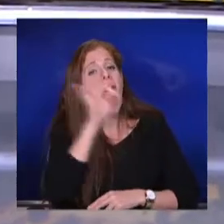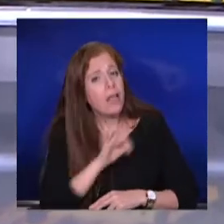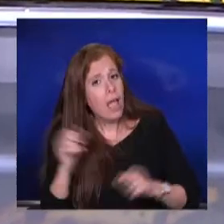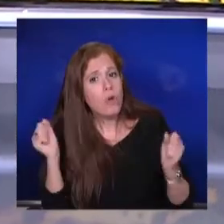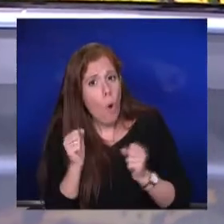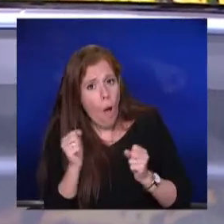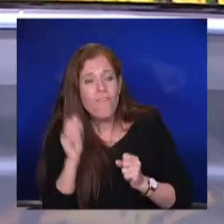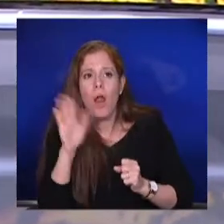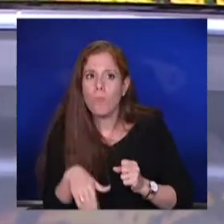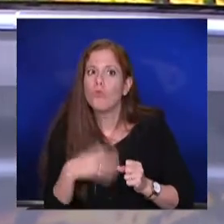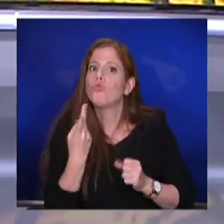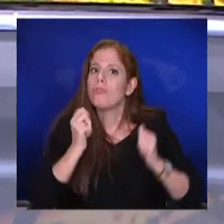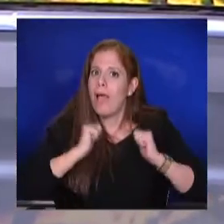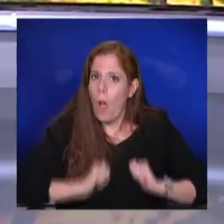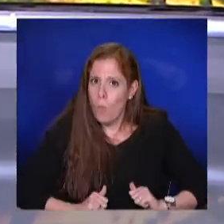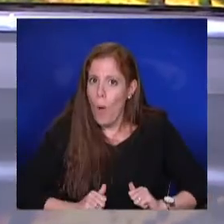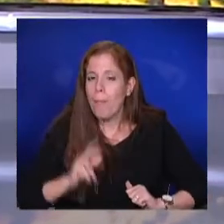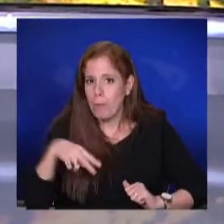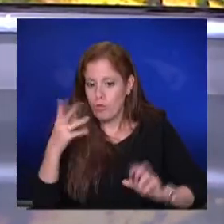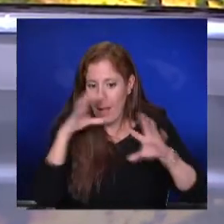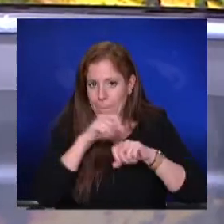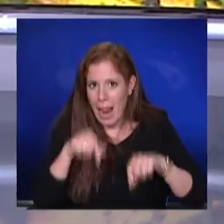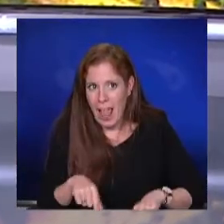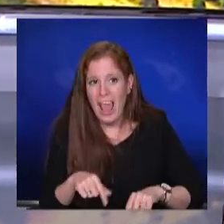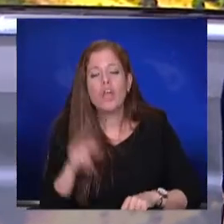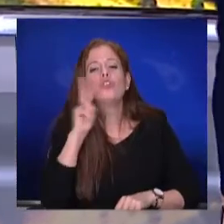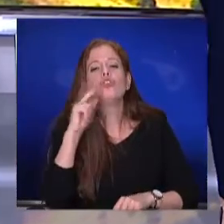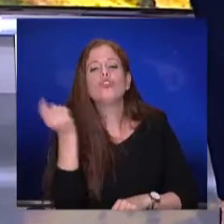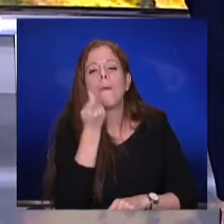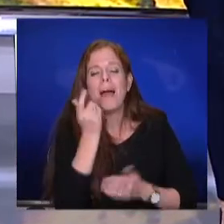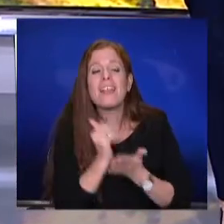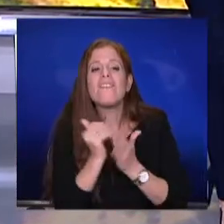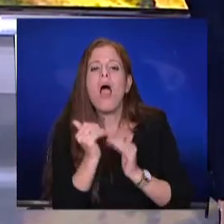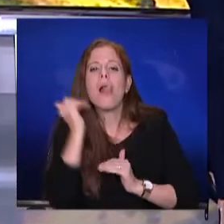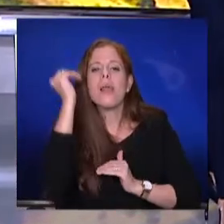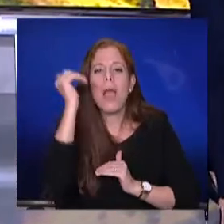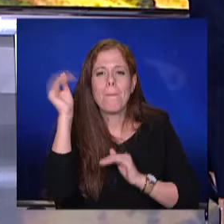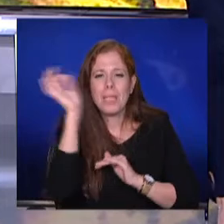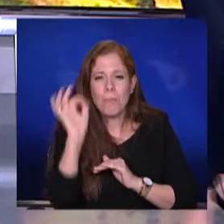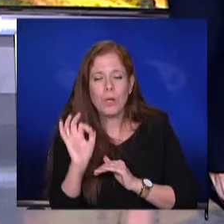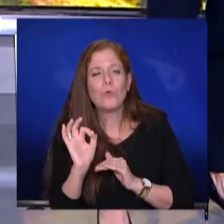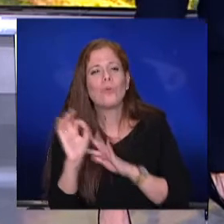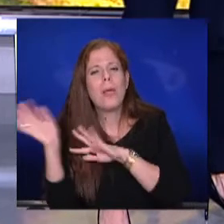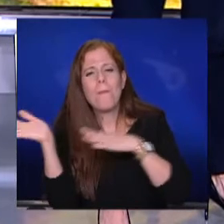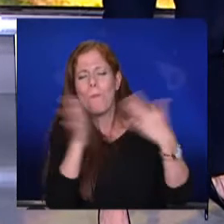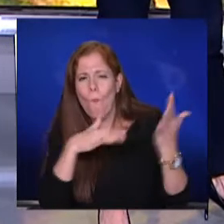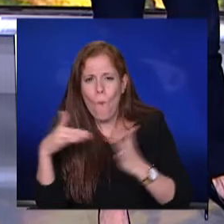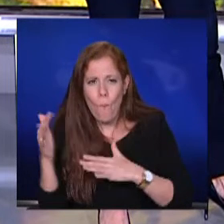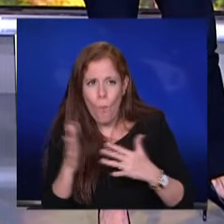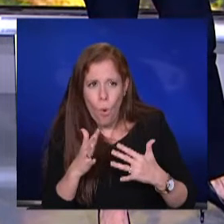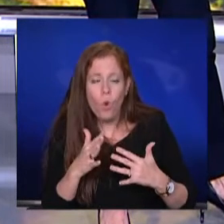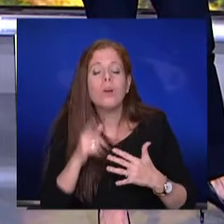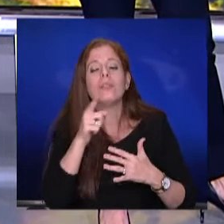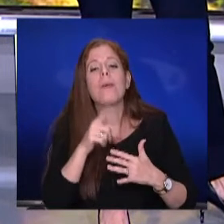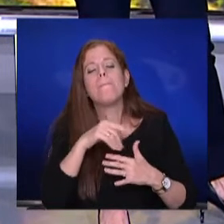למרות שהרבה יותר רגוע ממה שיהיה לנו בלילה, שישי, שבת, כבר עלייה בטמפרטורות, עם רוחות מזרחיות ערות בערי